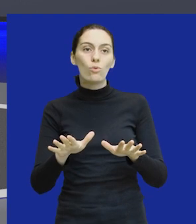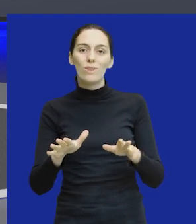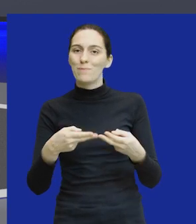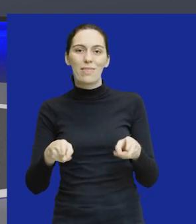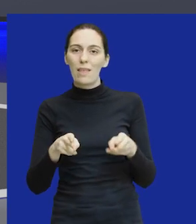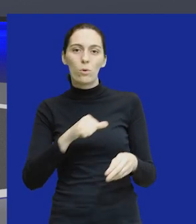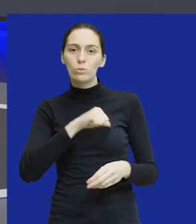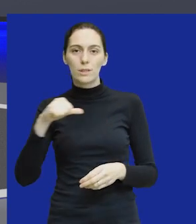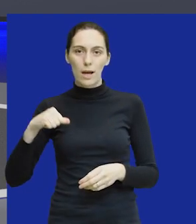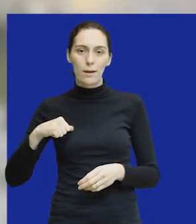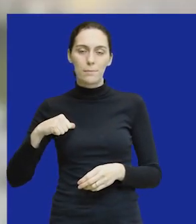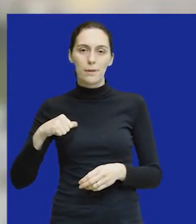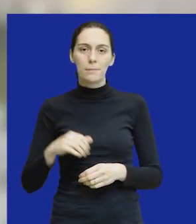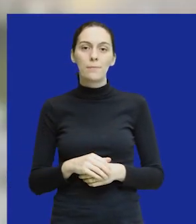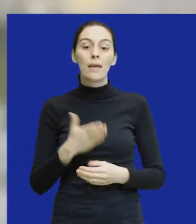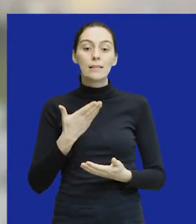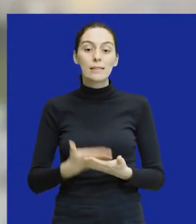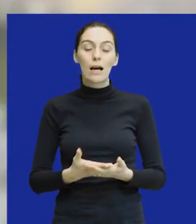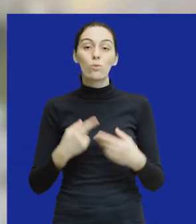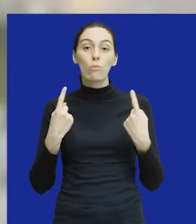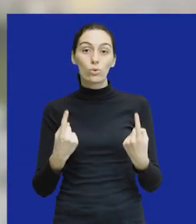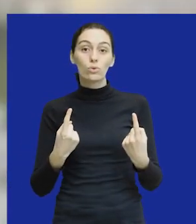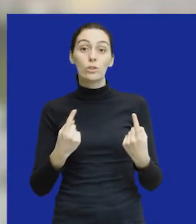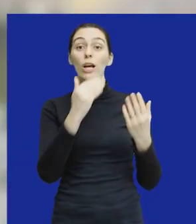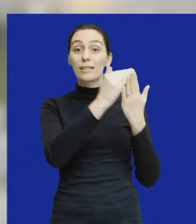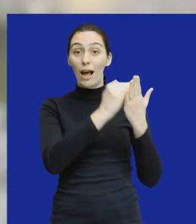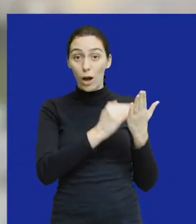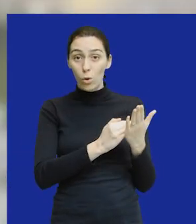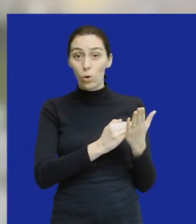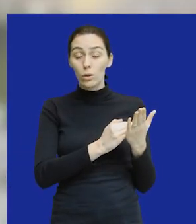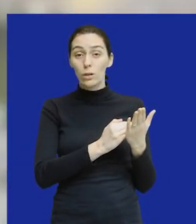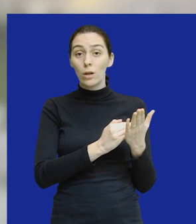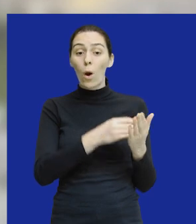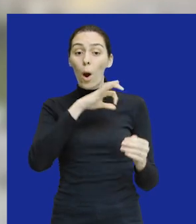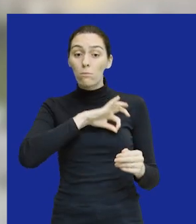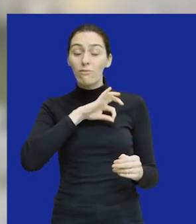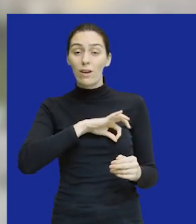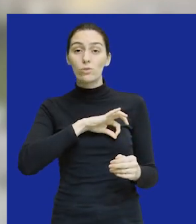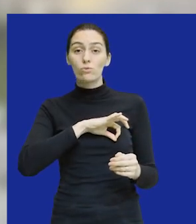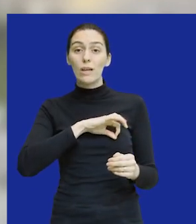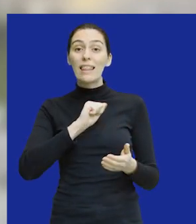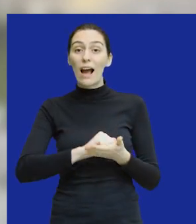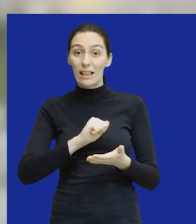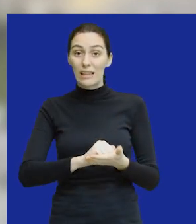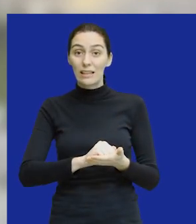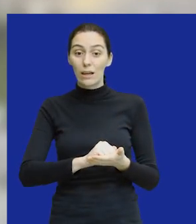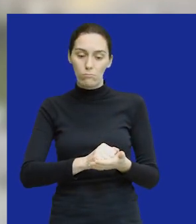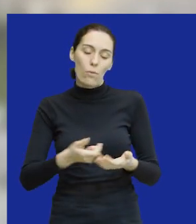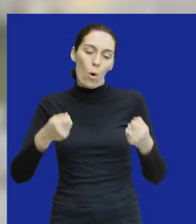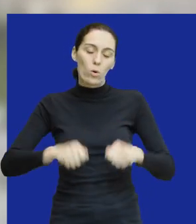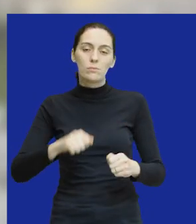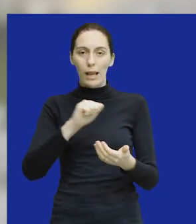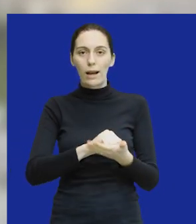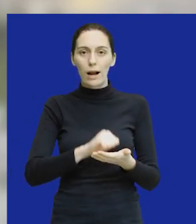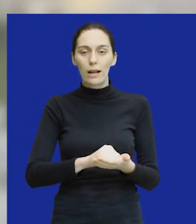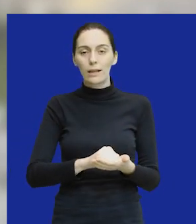Ljudi to ne mogu sami. Zato postoji čak i zakonska regulativa koja obvezuje nakladnike da, mislim,